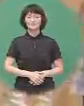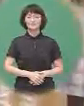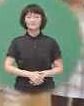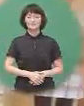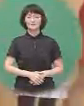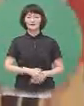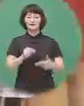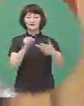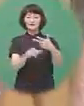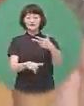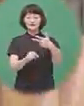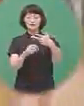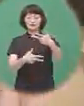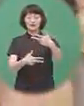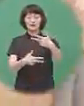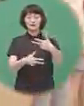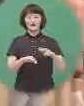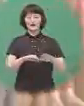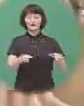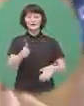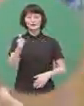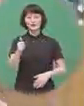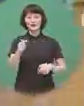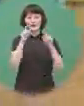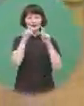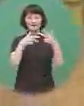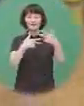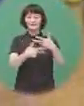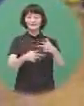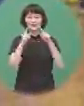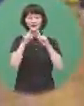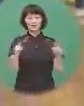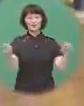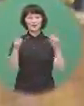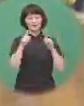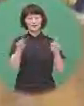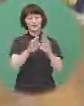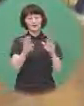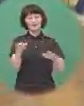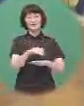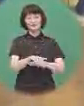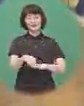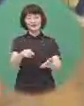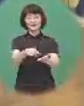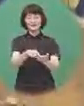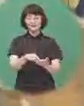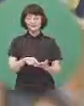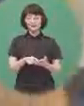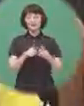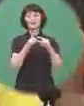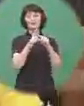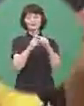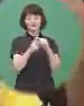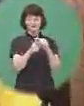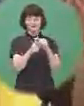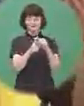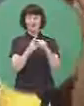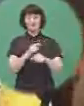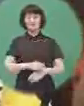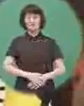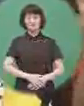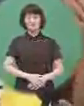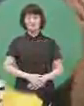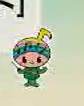来月7日にはキッズマン七夕コンサートが行われる予定で、申し込みを受け付けています。